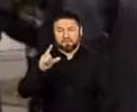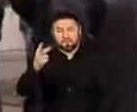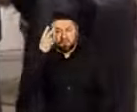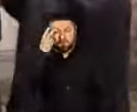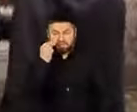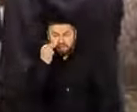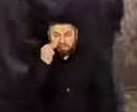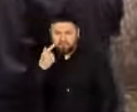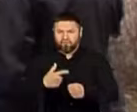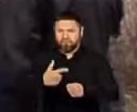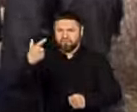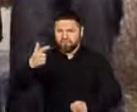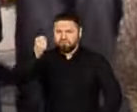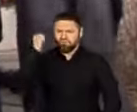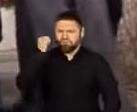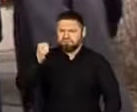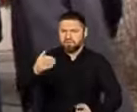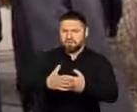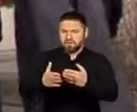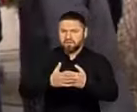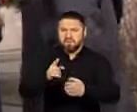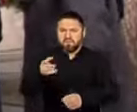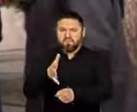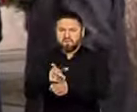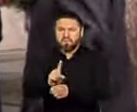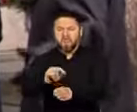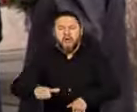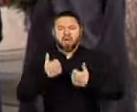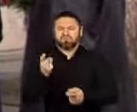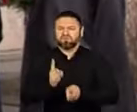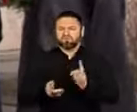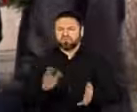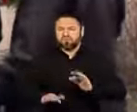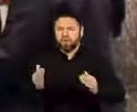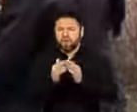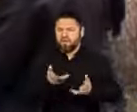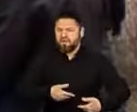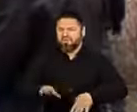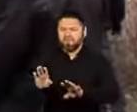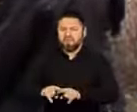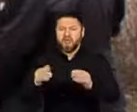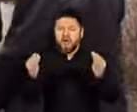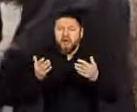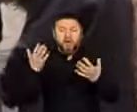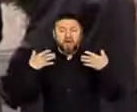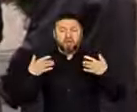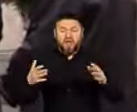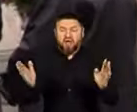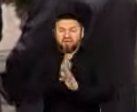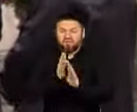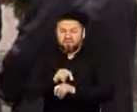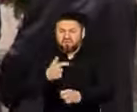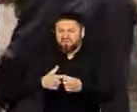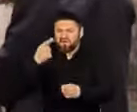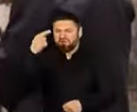spać. 22, łomot do drzwi. Ma pan 15 minut, żeby się wynieść z domu. Na dworze 20-stopniowy mróz